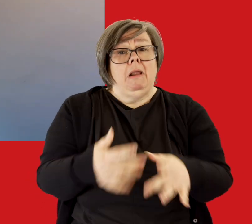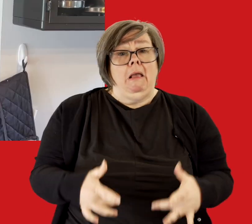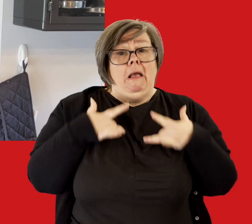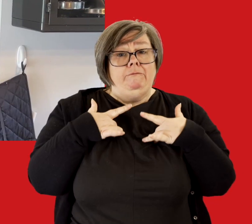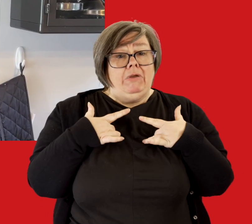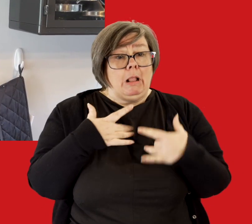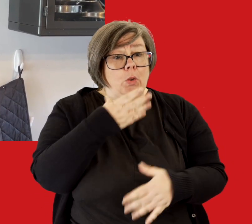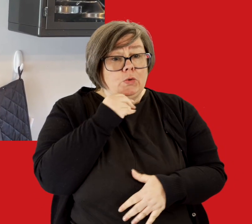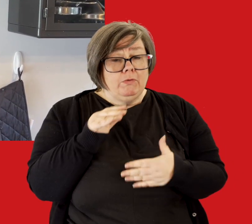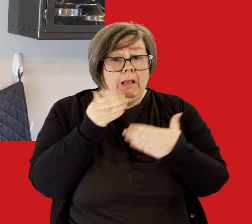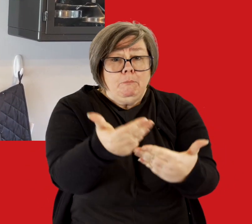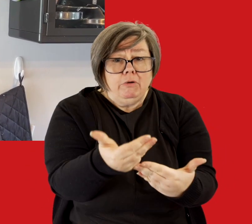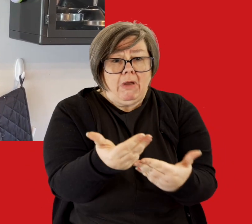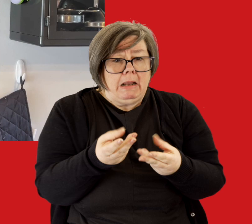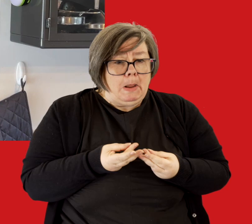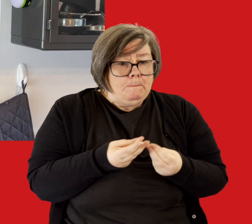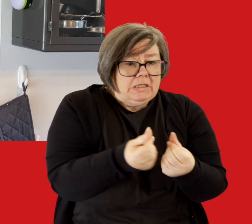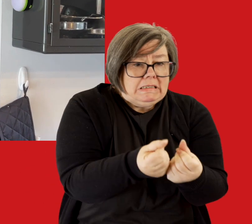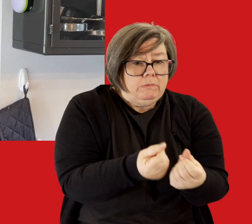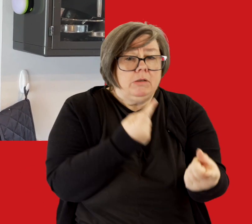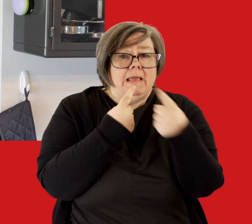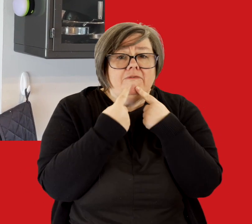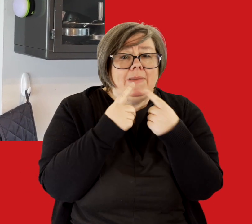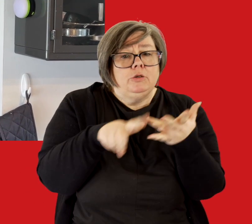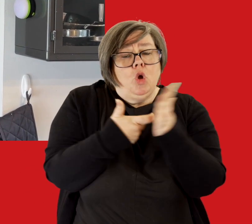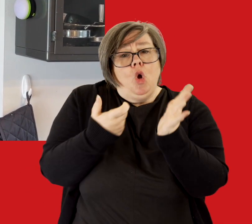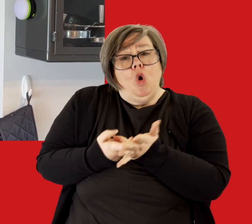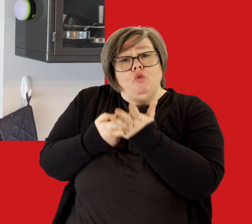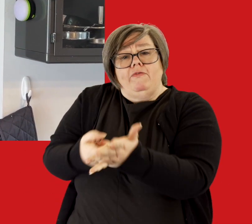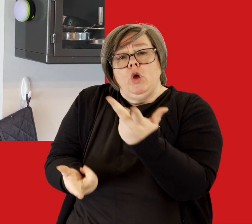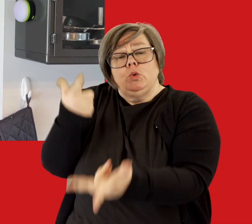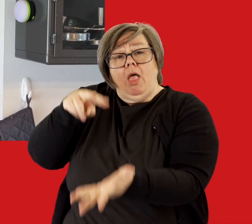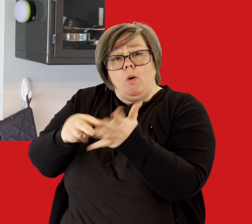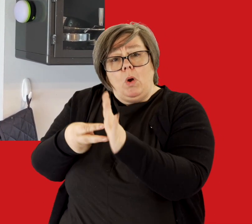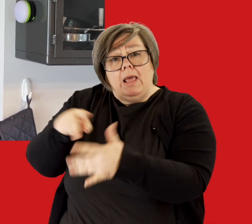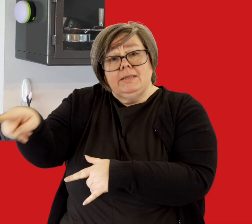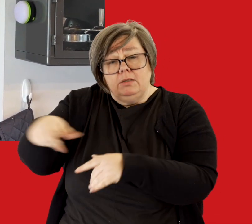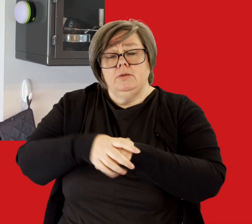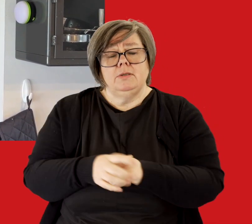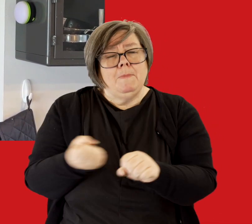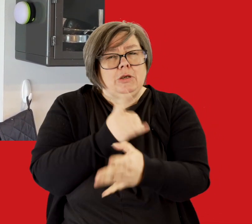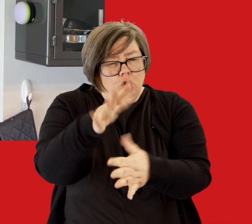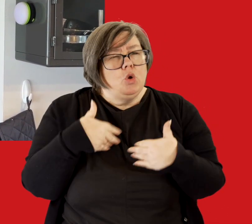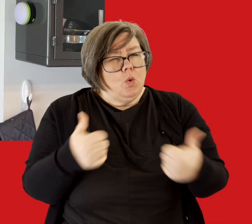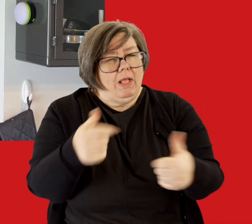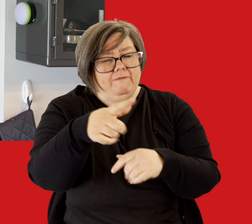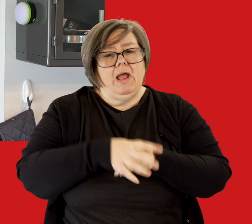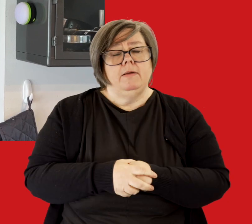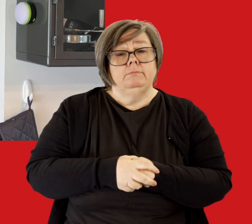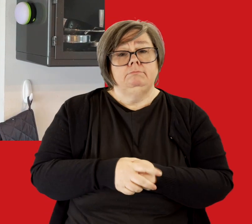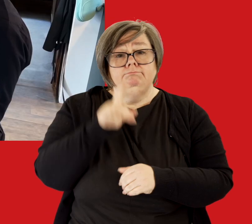Os ydyn yn gweld yn ystod yr ymweliad nad ydych larwm yn gweithio, neu fod angen mwy, gallwn ni gosod yn y fan a'r